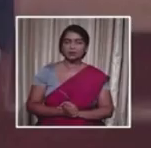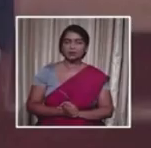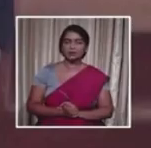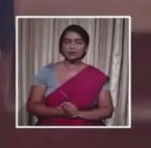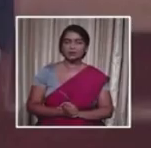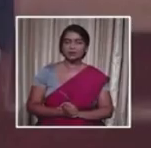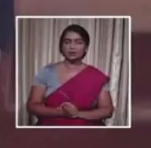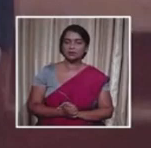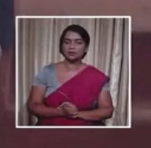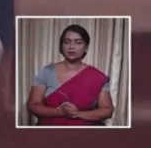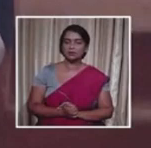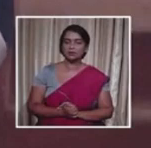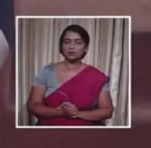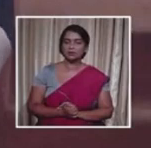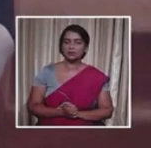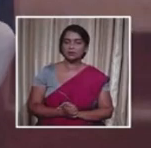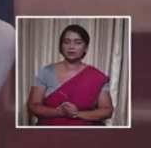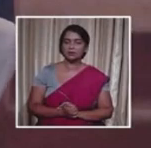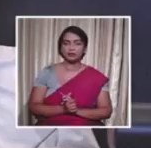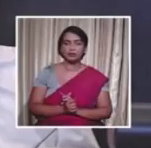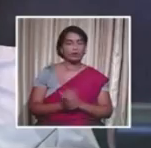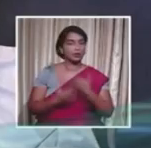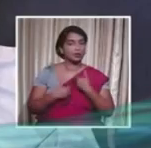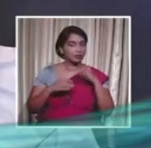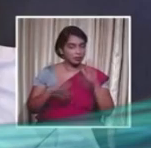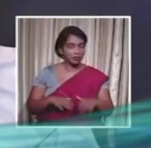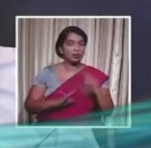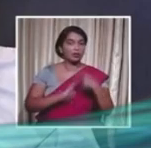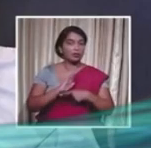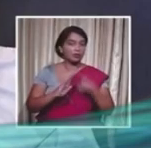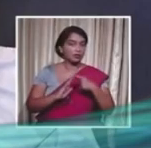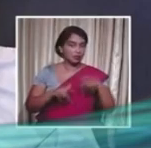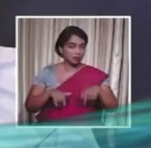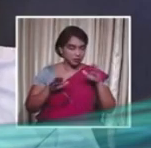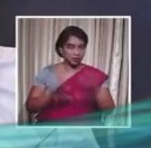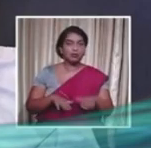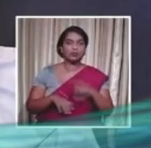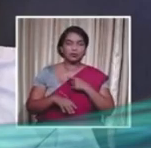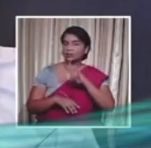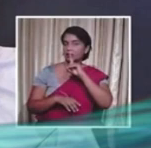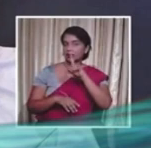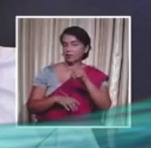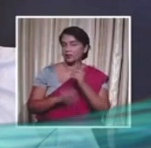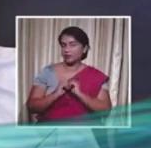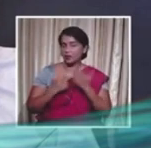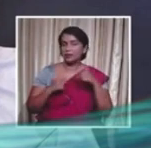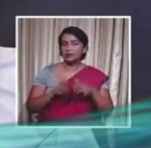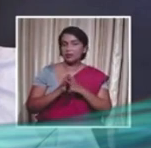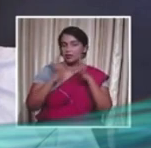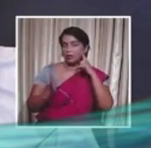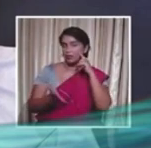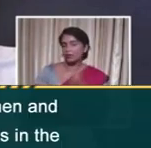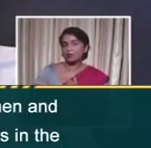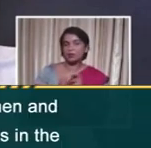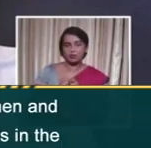situation and there are big challenges ahead. මේ රටද තියෙන්නේ ඔබතුමාට කියන්න උවමනා නැහැ කොච්චර අමාරු